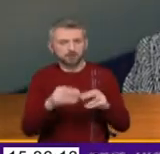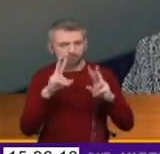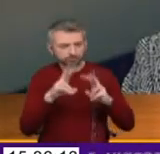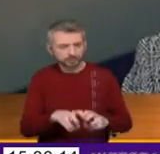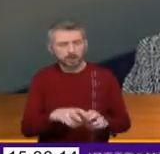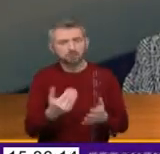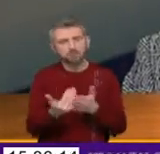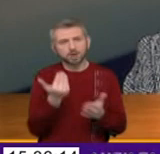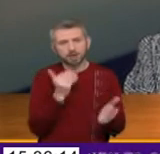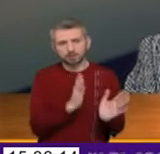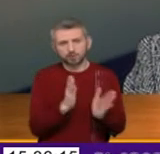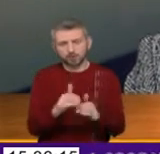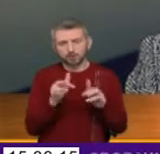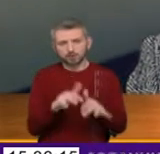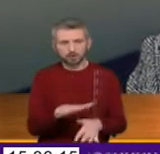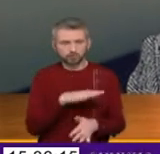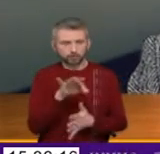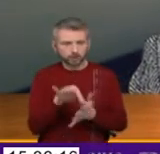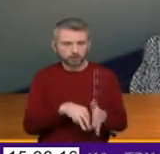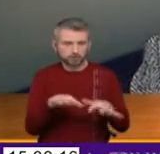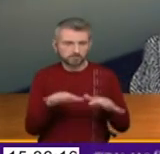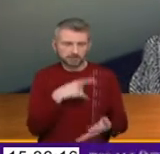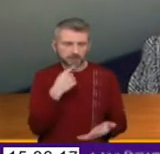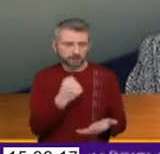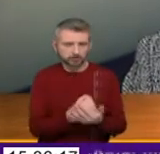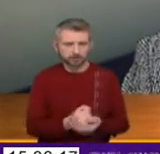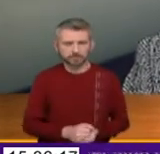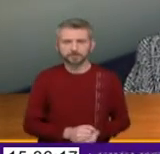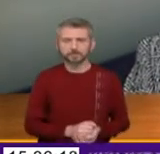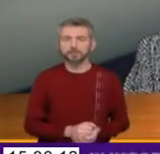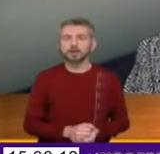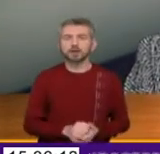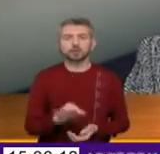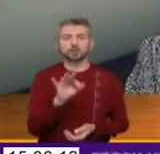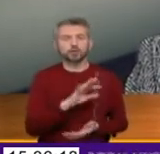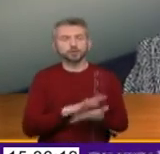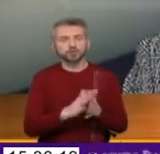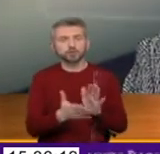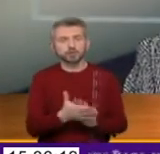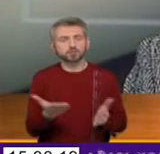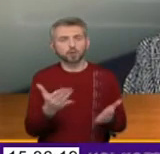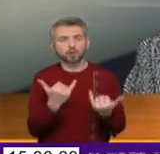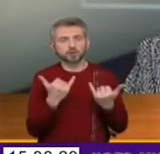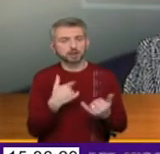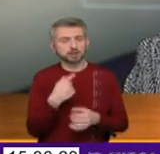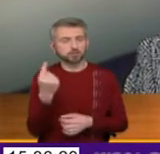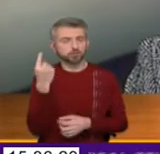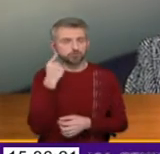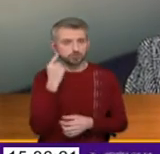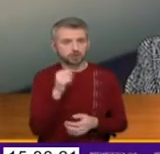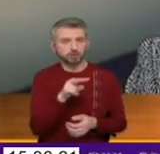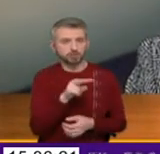там попередній алгоритм дій був одразу на місці затверджений. Mm-hmm. Mm-hmm. Стосовно ситуації, про яку зараз я почула,